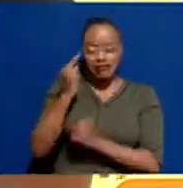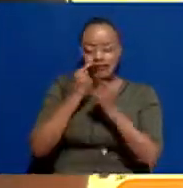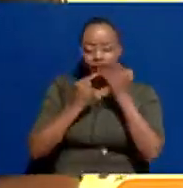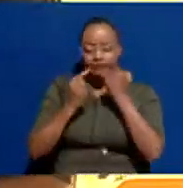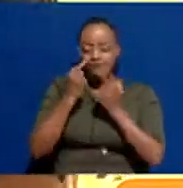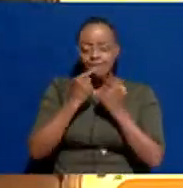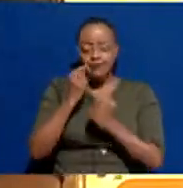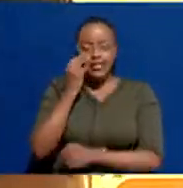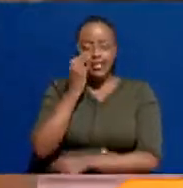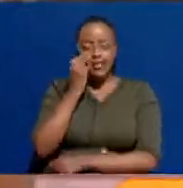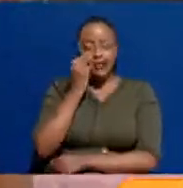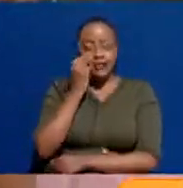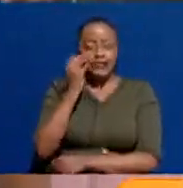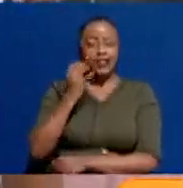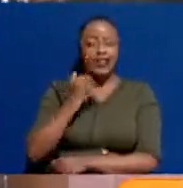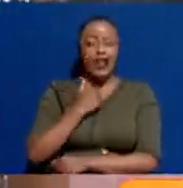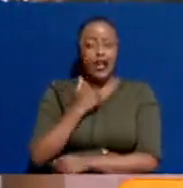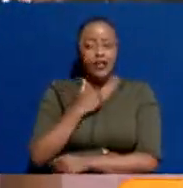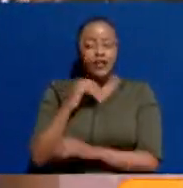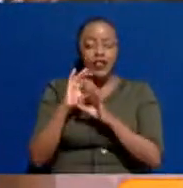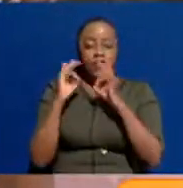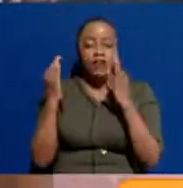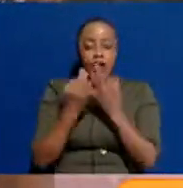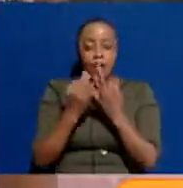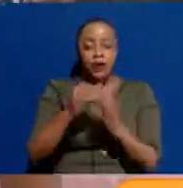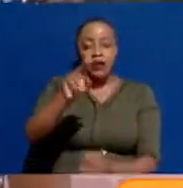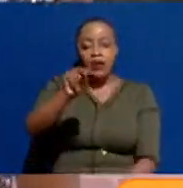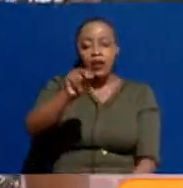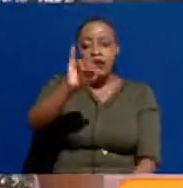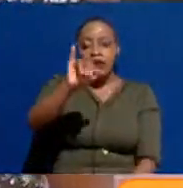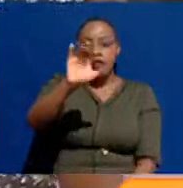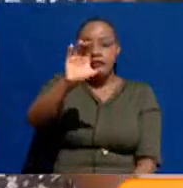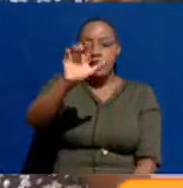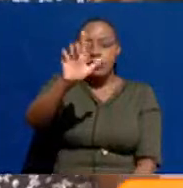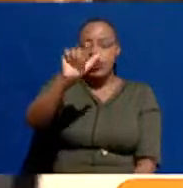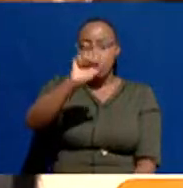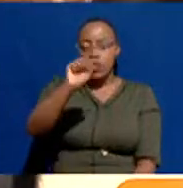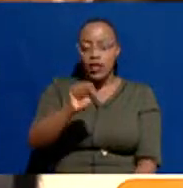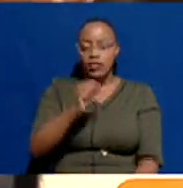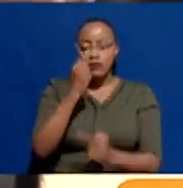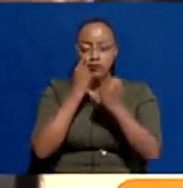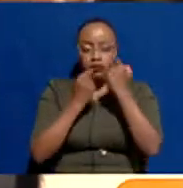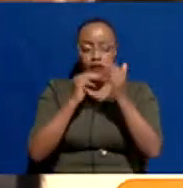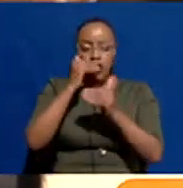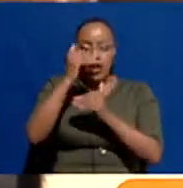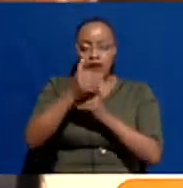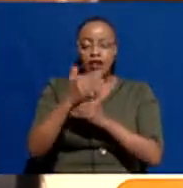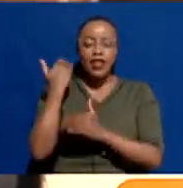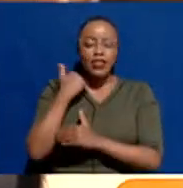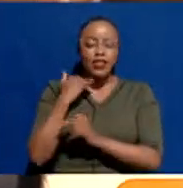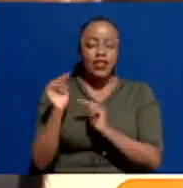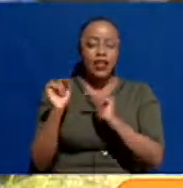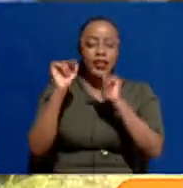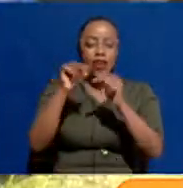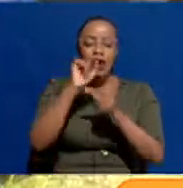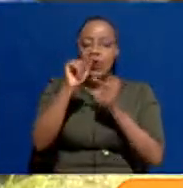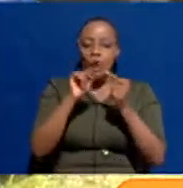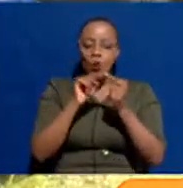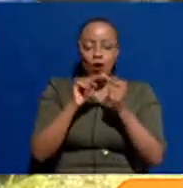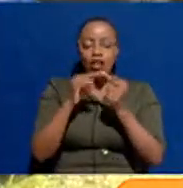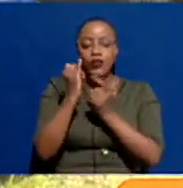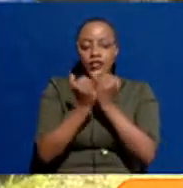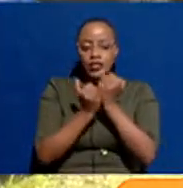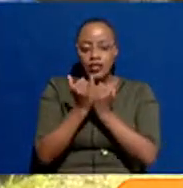huzuni. Familia ya Nicholas Nyaribo inaomboleza baada ya majambazi kufika hapa siku ya Jumamosi